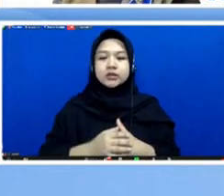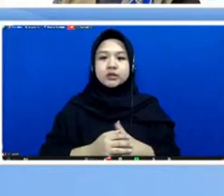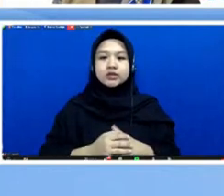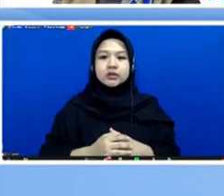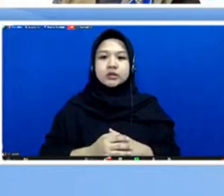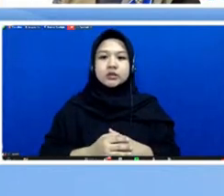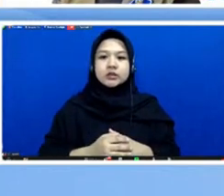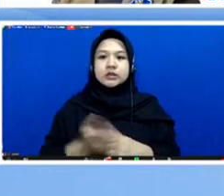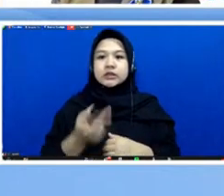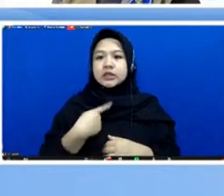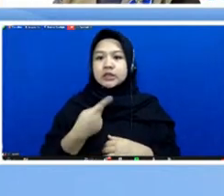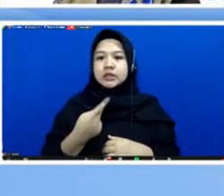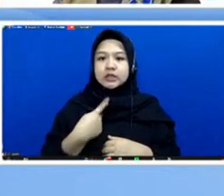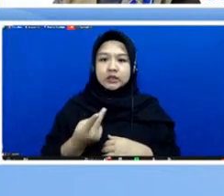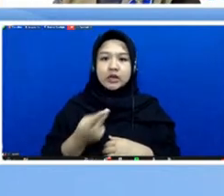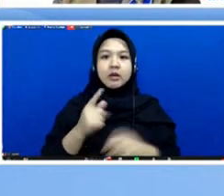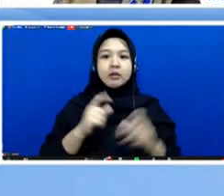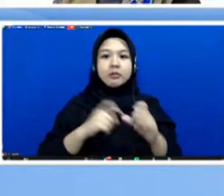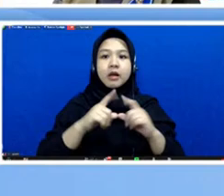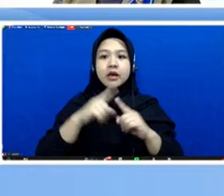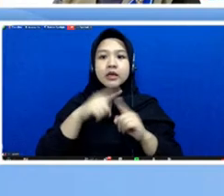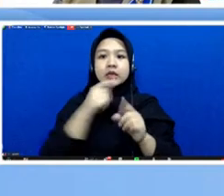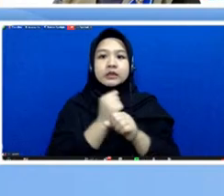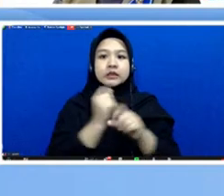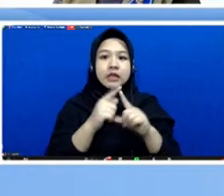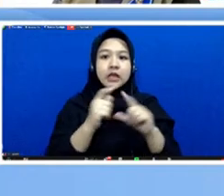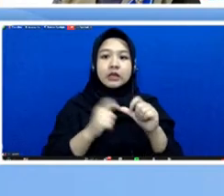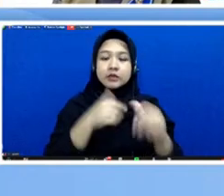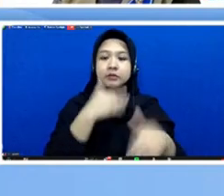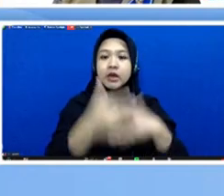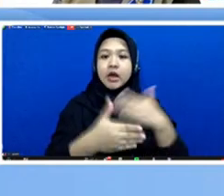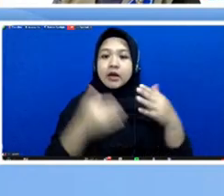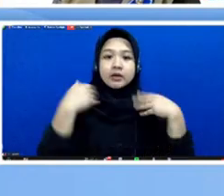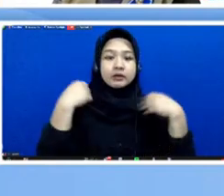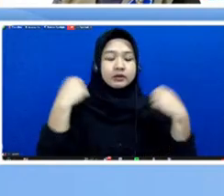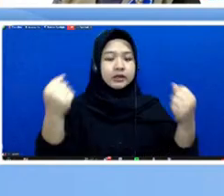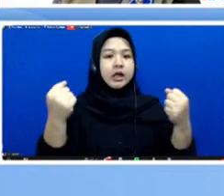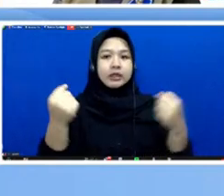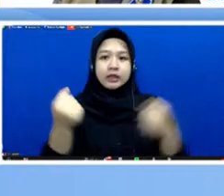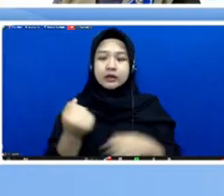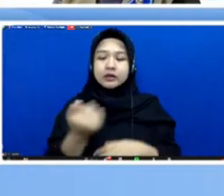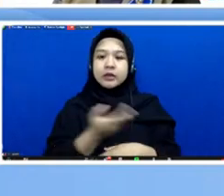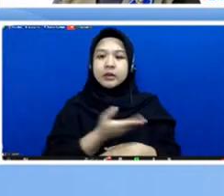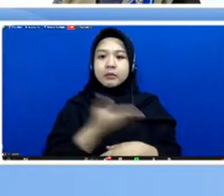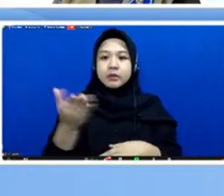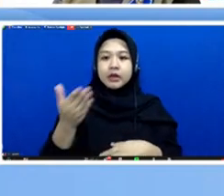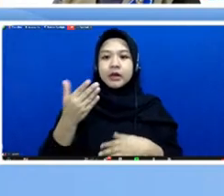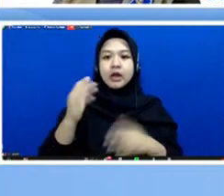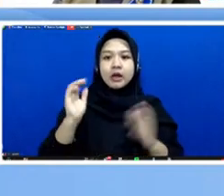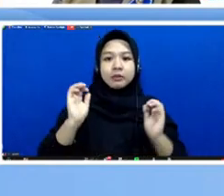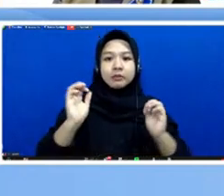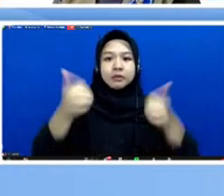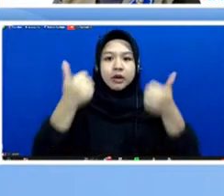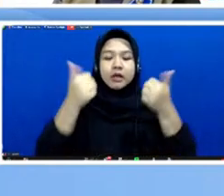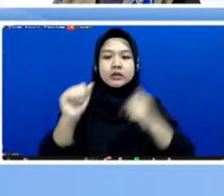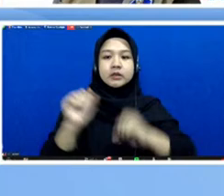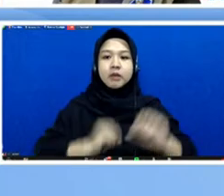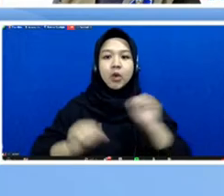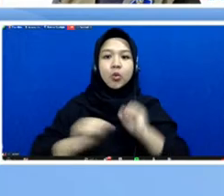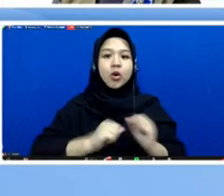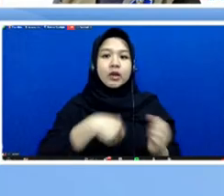saat itu kita melalui Satgas di bidang penanganan kesehatan, mereka berhasil melakukan